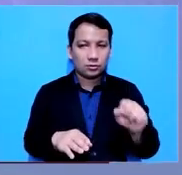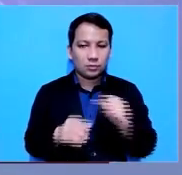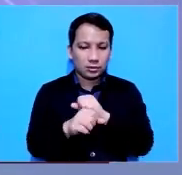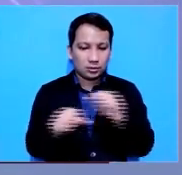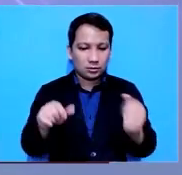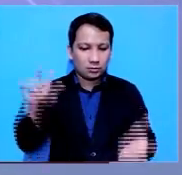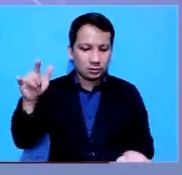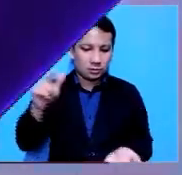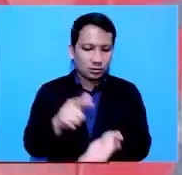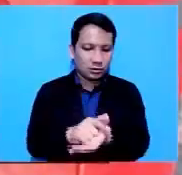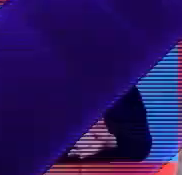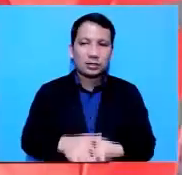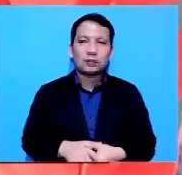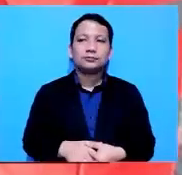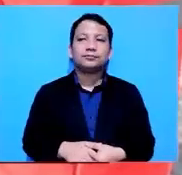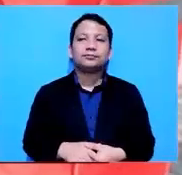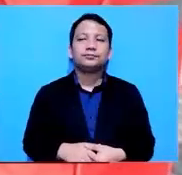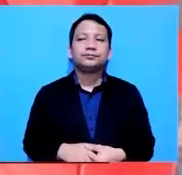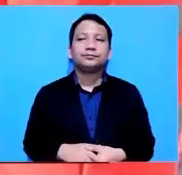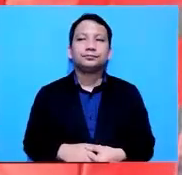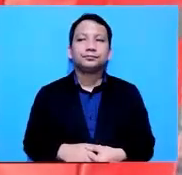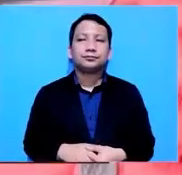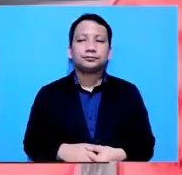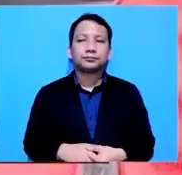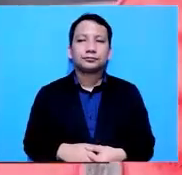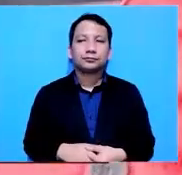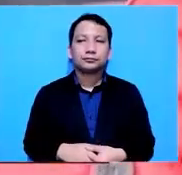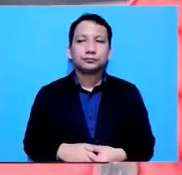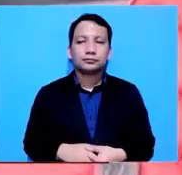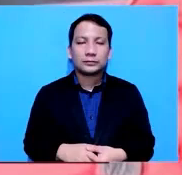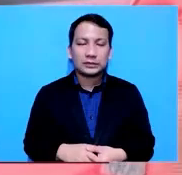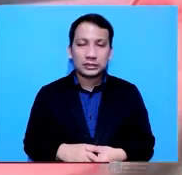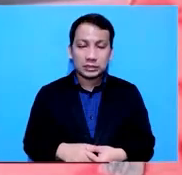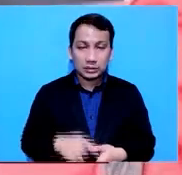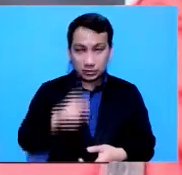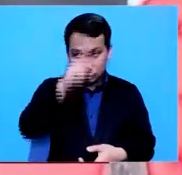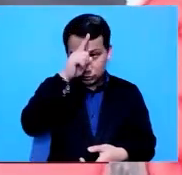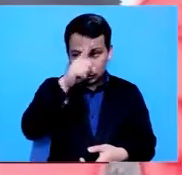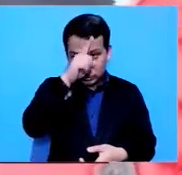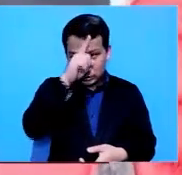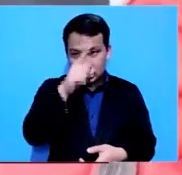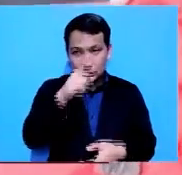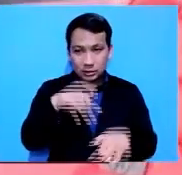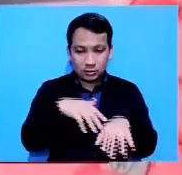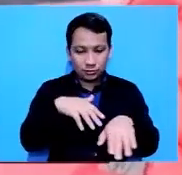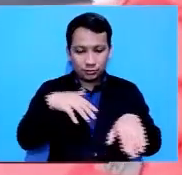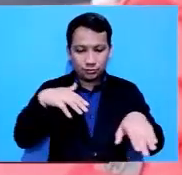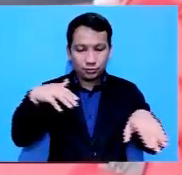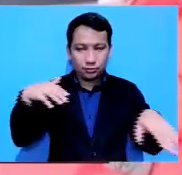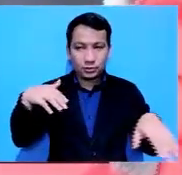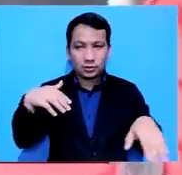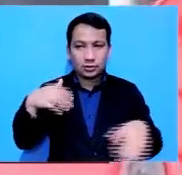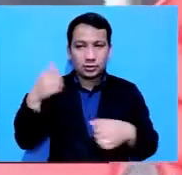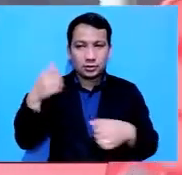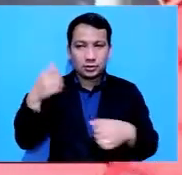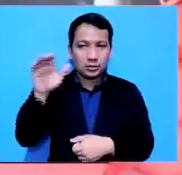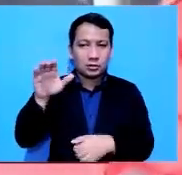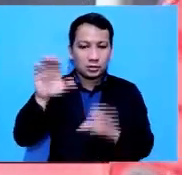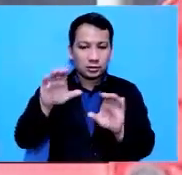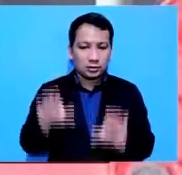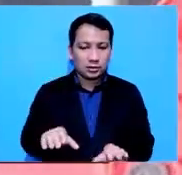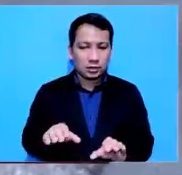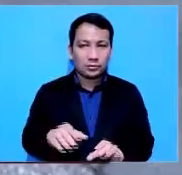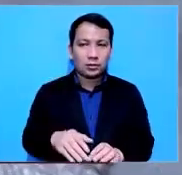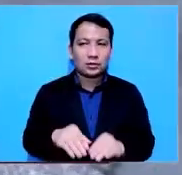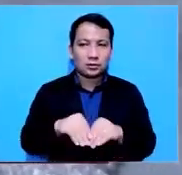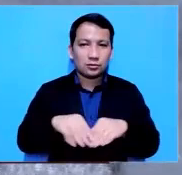nakapag-landing. At sa Berlin, Germany naman, nagdulot ng pagbigat ng trapiko ang protesta ng mga climate activists. Umarang sila